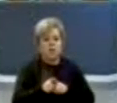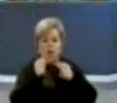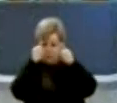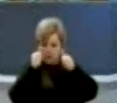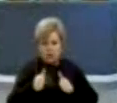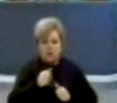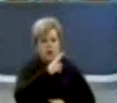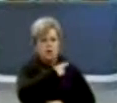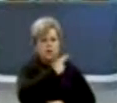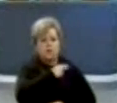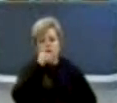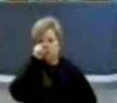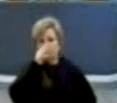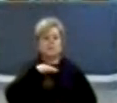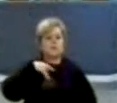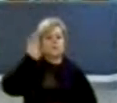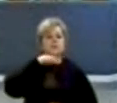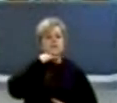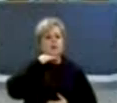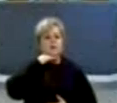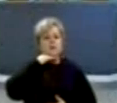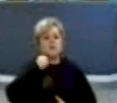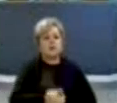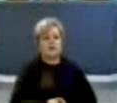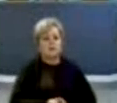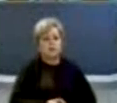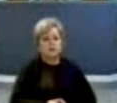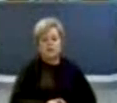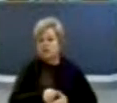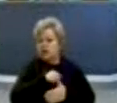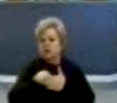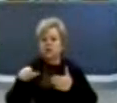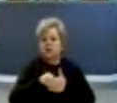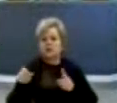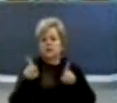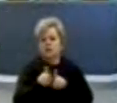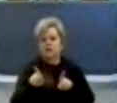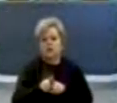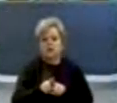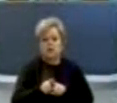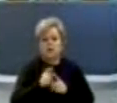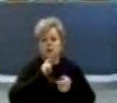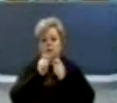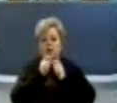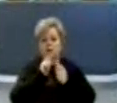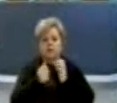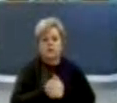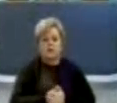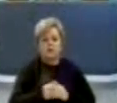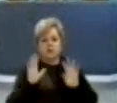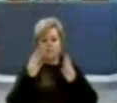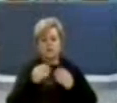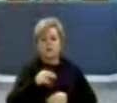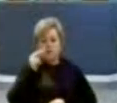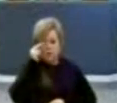e komandantit të policisë në veri, i cili është sankcionuar të jetë ashtu serb nga marrëveshja e kaluar në 19 prillit. Pra